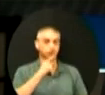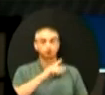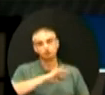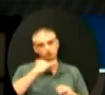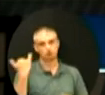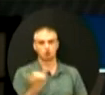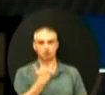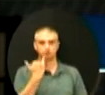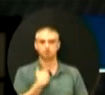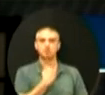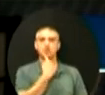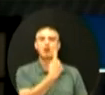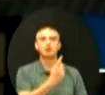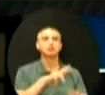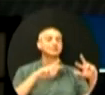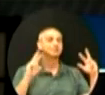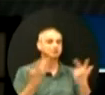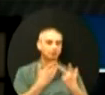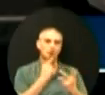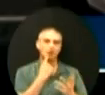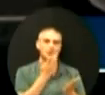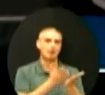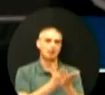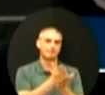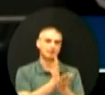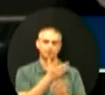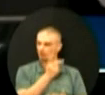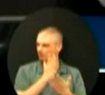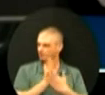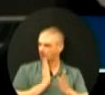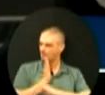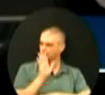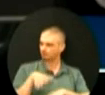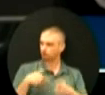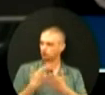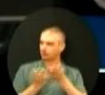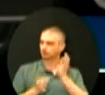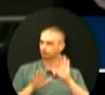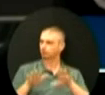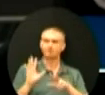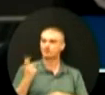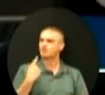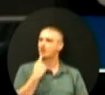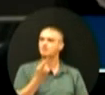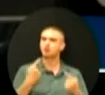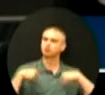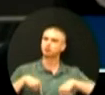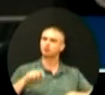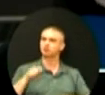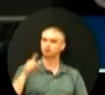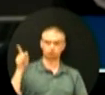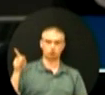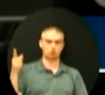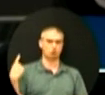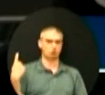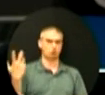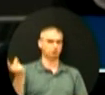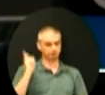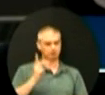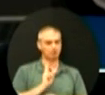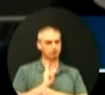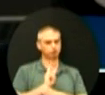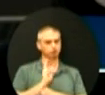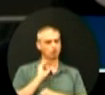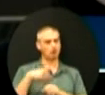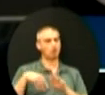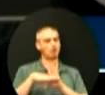כל הזמן להגיד לציבור את האמת. פניתם ליועץ המשפטי לממשלה, אבל מה אמר לכם יושב ראש הכנסת? הוא למעשה זה שאמור לשמור